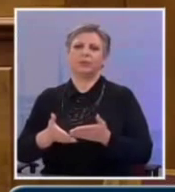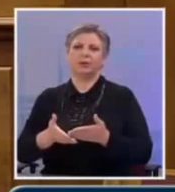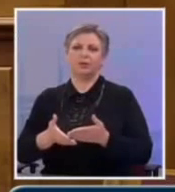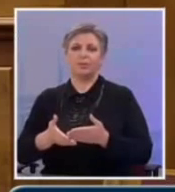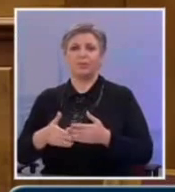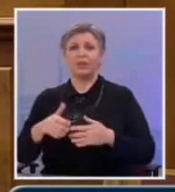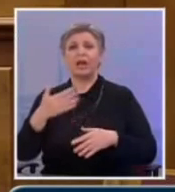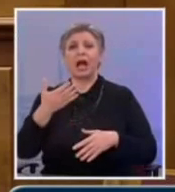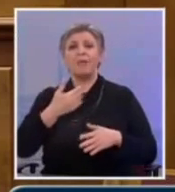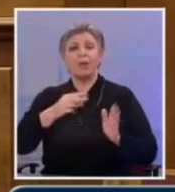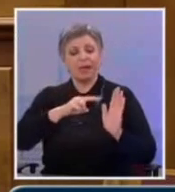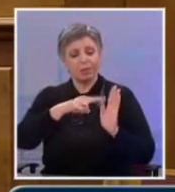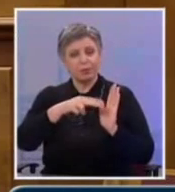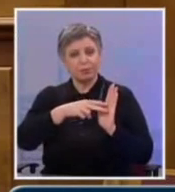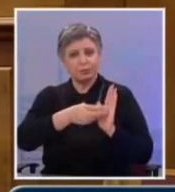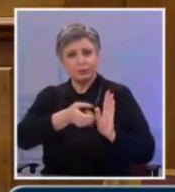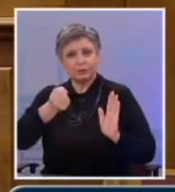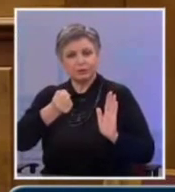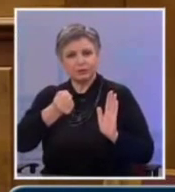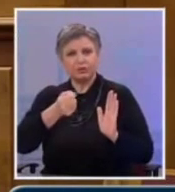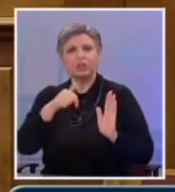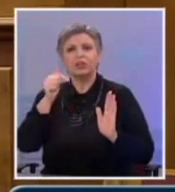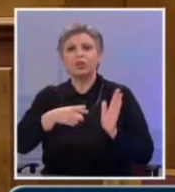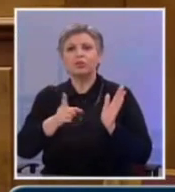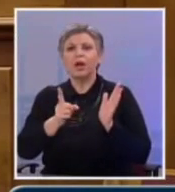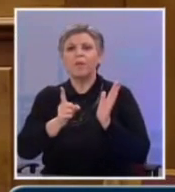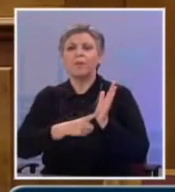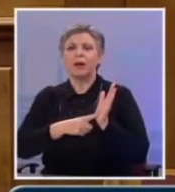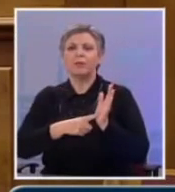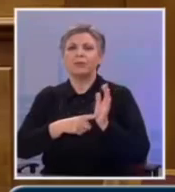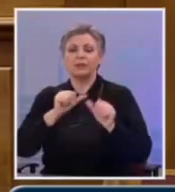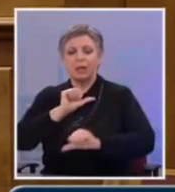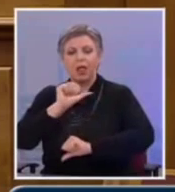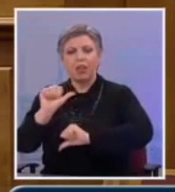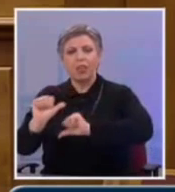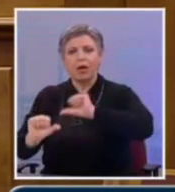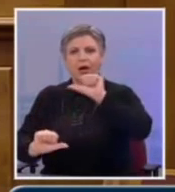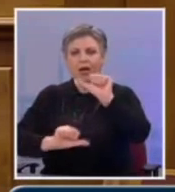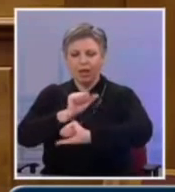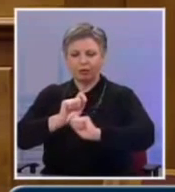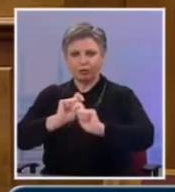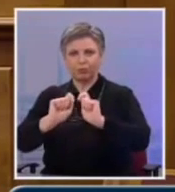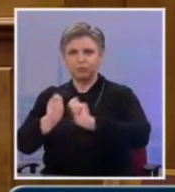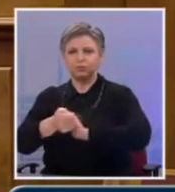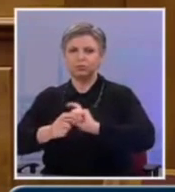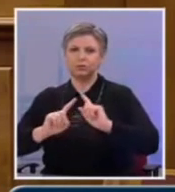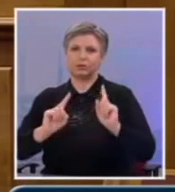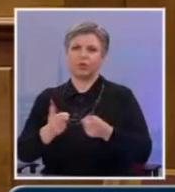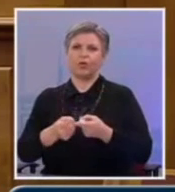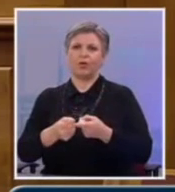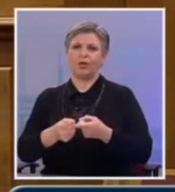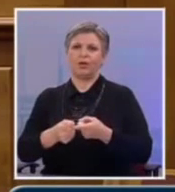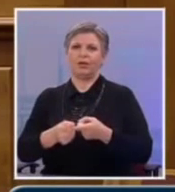απαιτεί ξύλωμα των μέτρων του καθεστώτος που διαμορφώνουν. Όχι